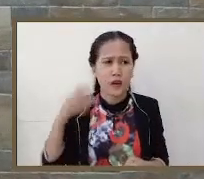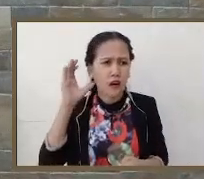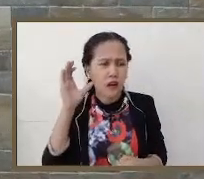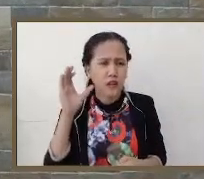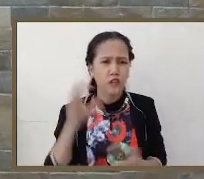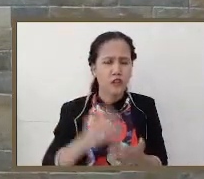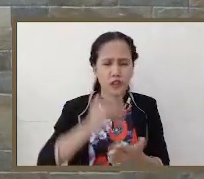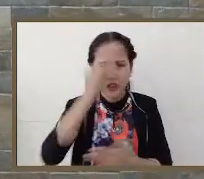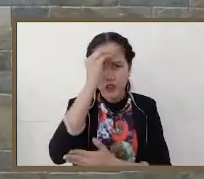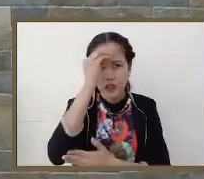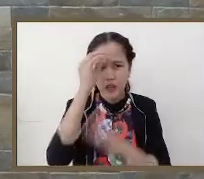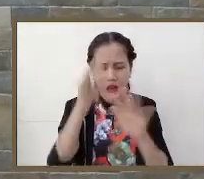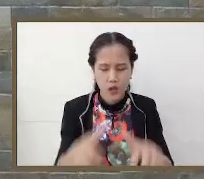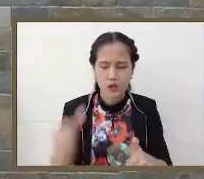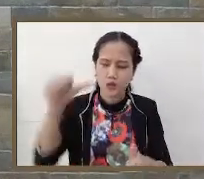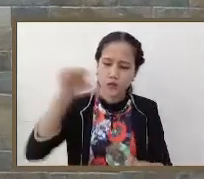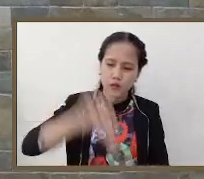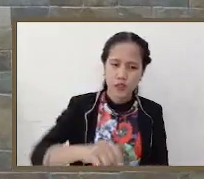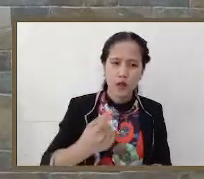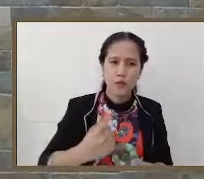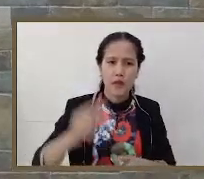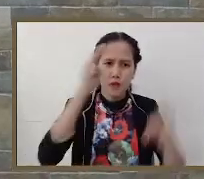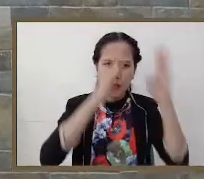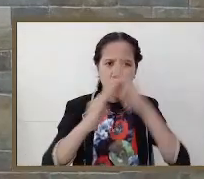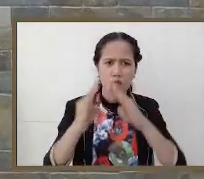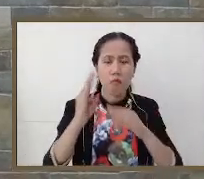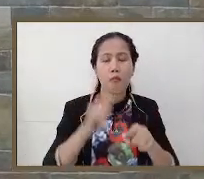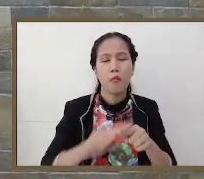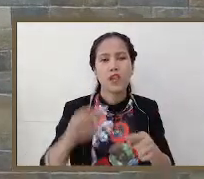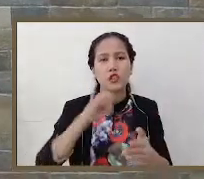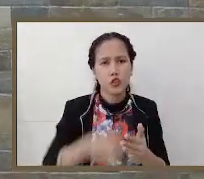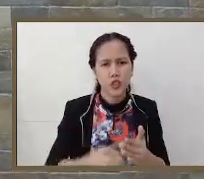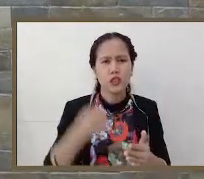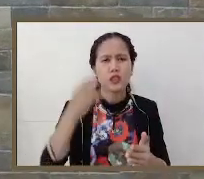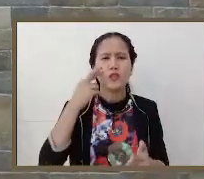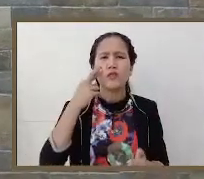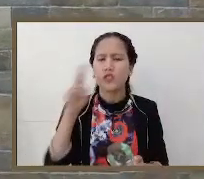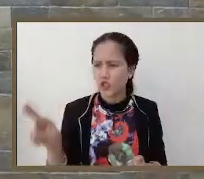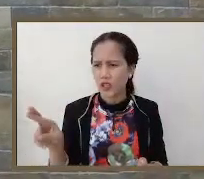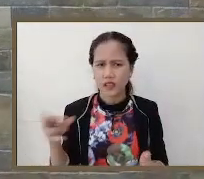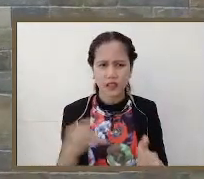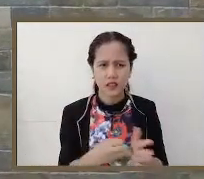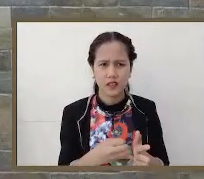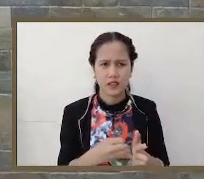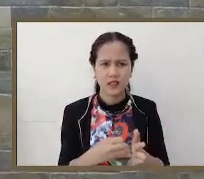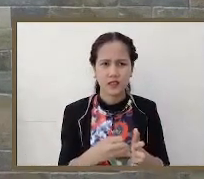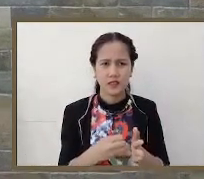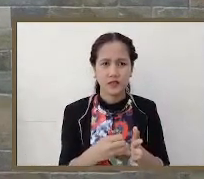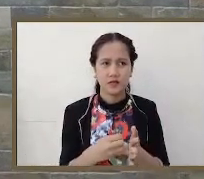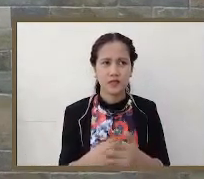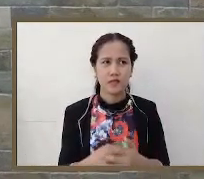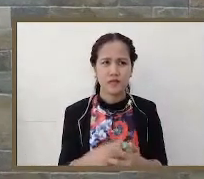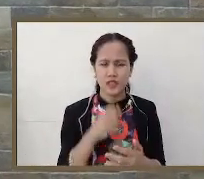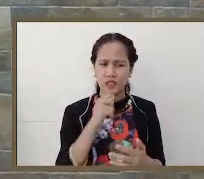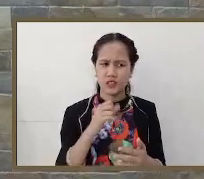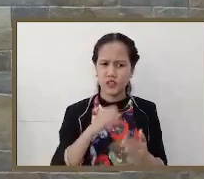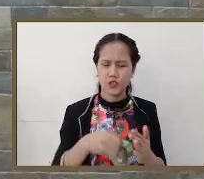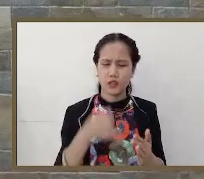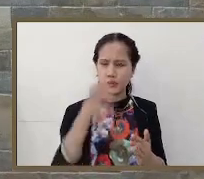that knowledge was being given to us, we rejected it. Paano natin ni-reject? Hindi natin ni-reject na, ayoko niyan.